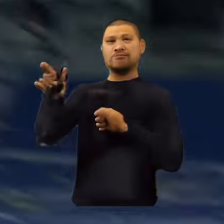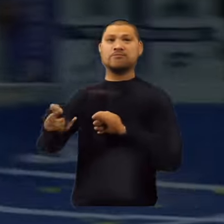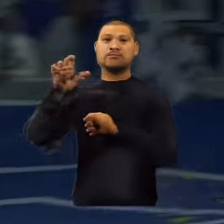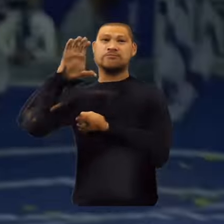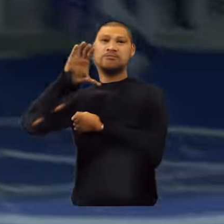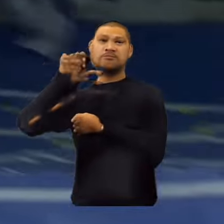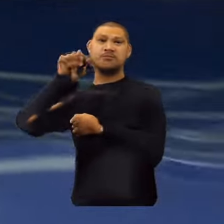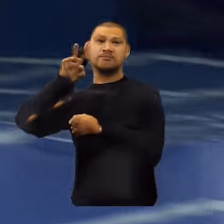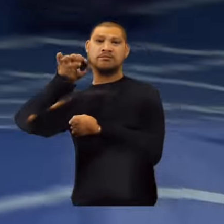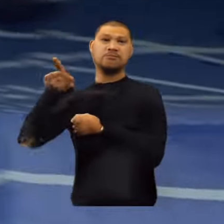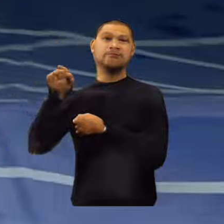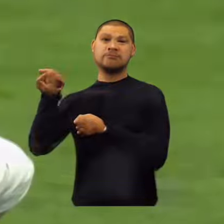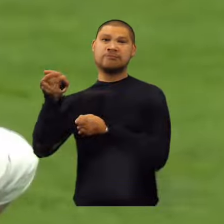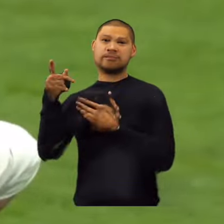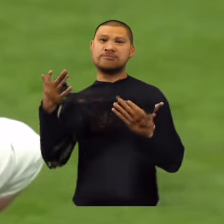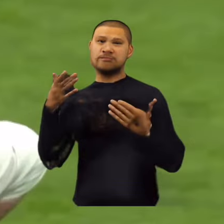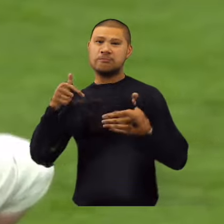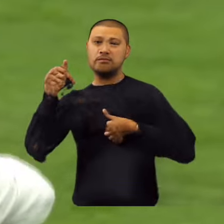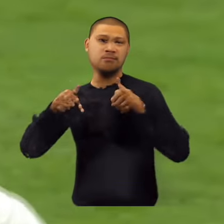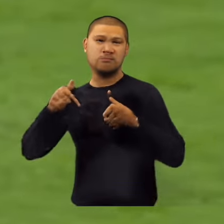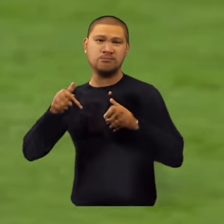suivre Carvajal. Il a arrêté sa course.